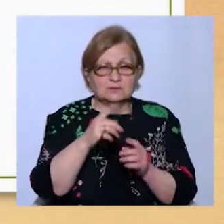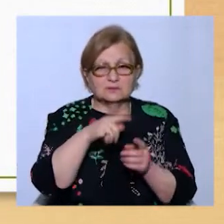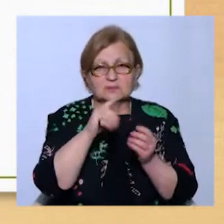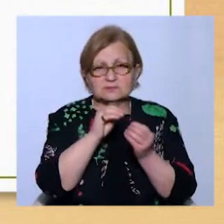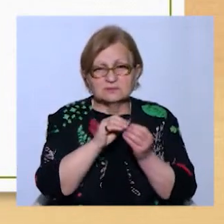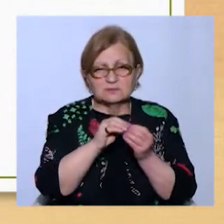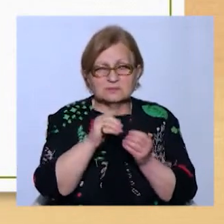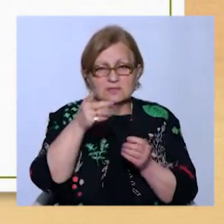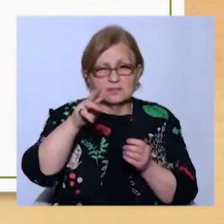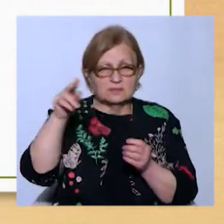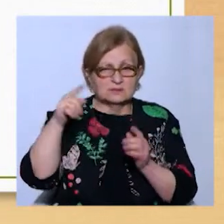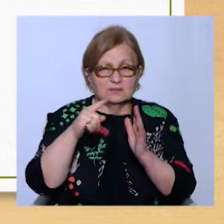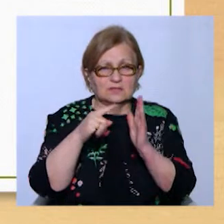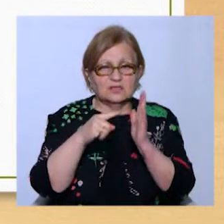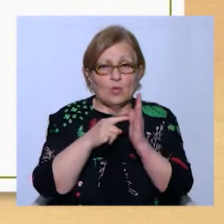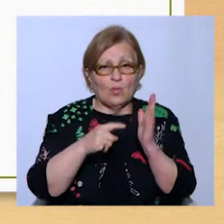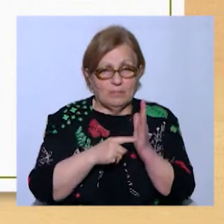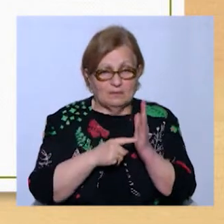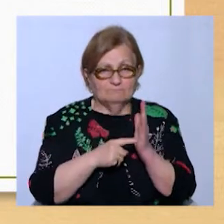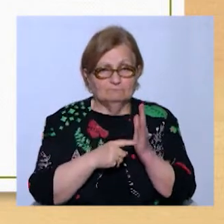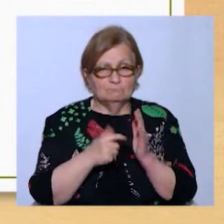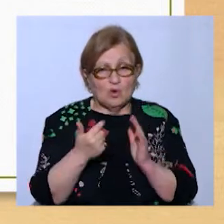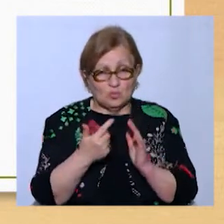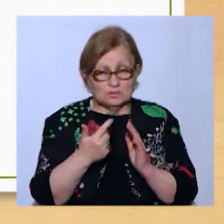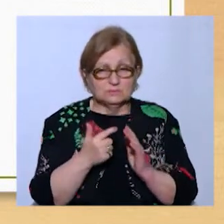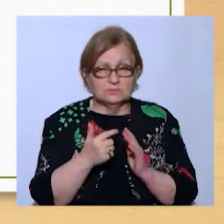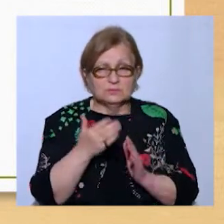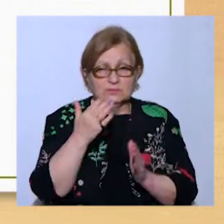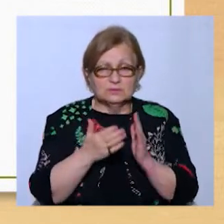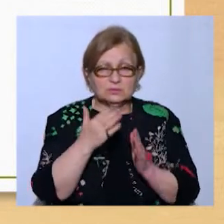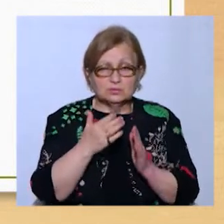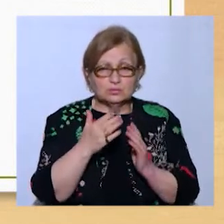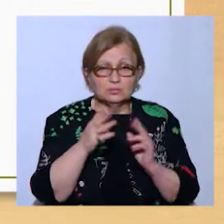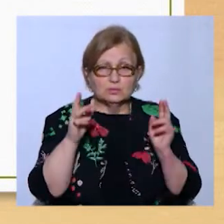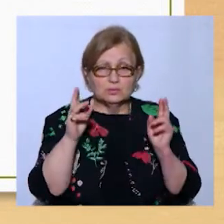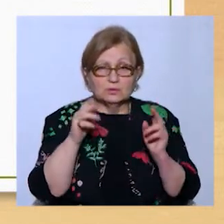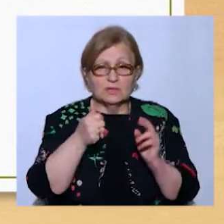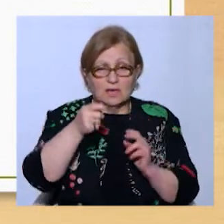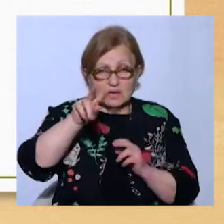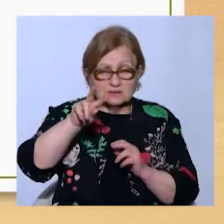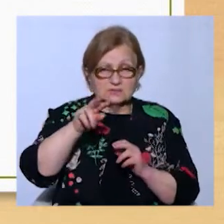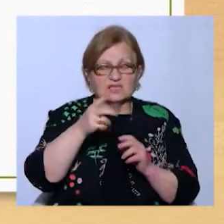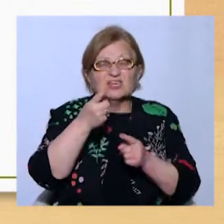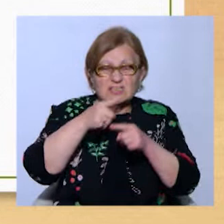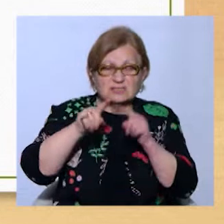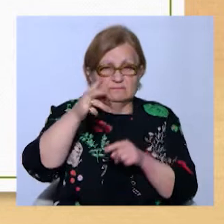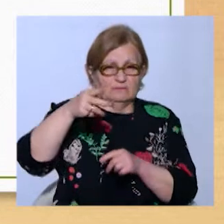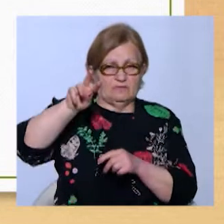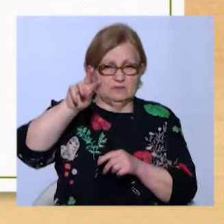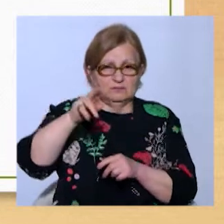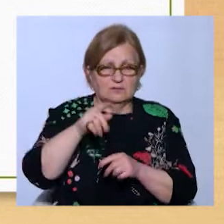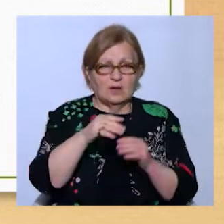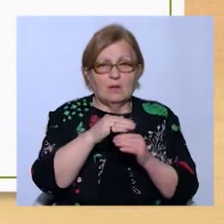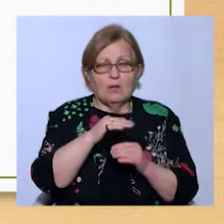უცვლელი რჩება, ხარისხები კი ერთმანეთზე იყოფა. და ბოლო ფორმულა, თუ ხარისხი კვლავ ხარისხში ადის, ამ დროსაც